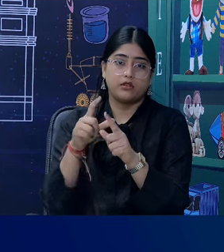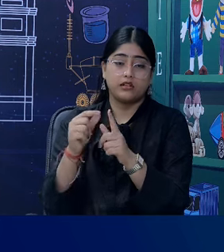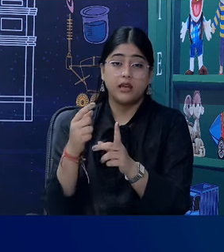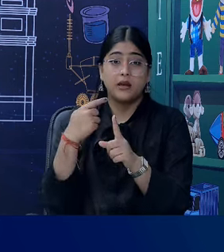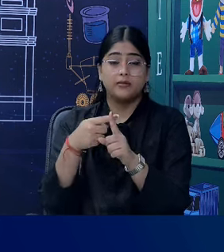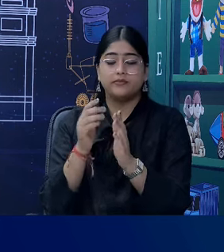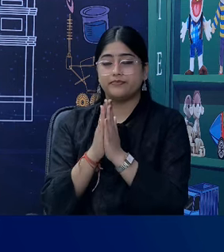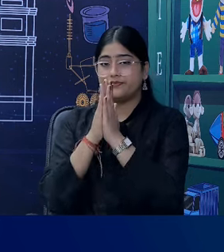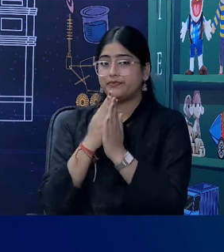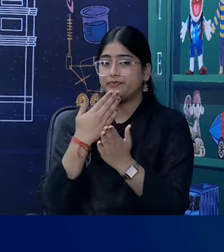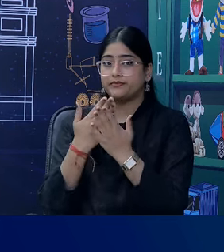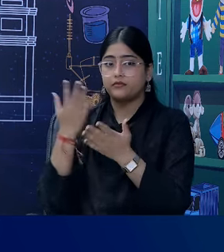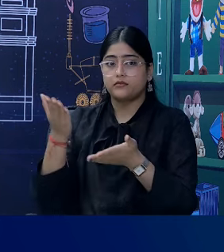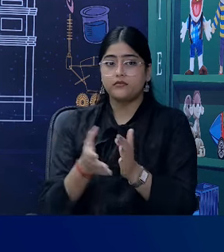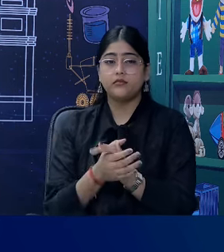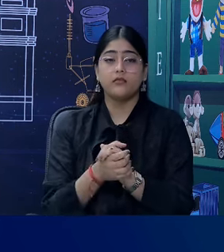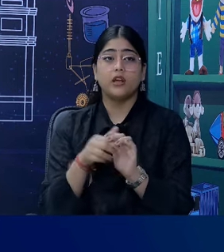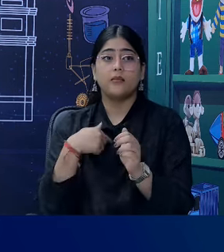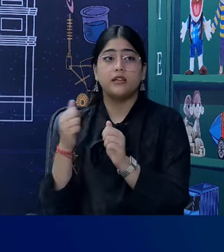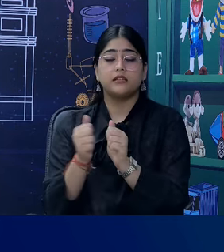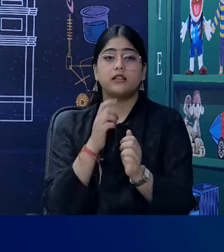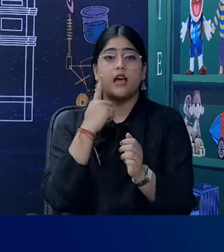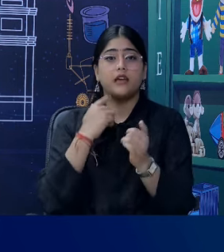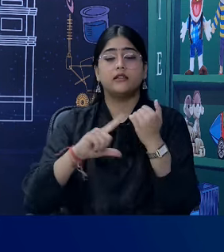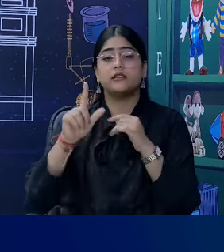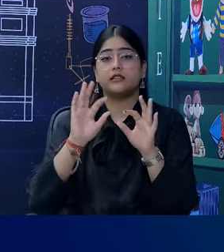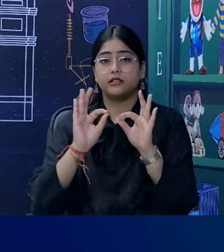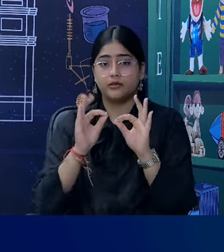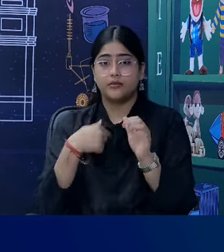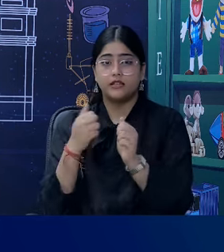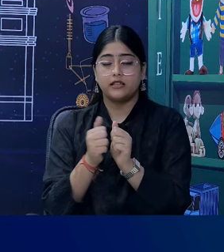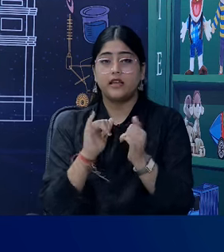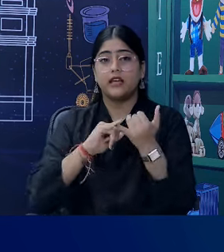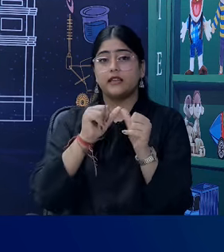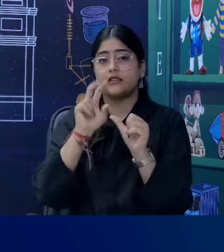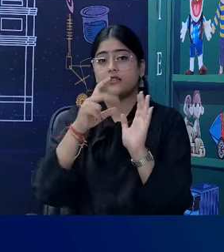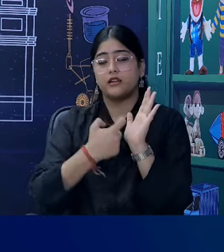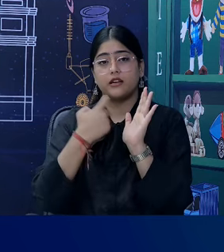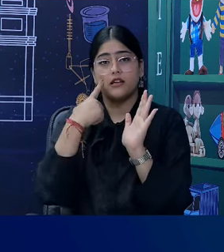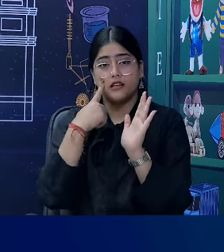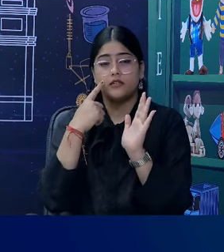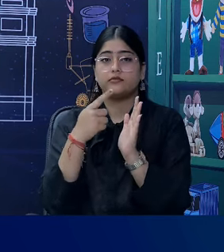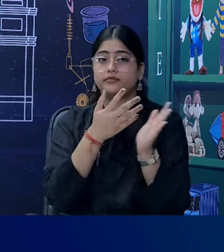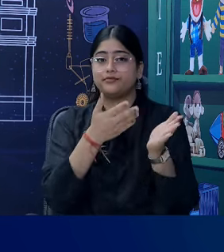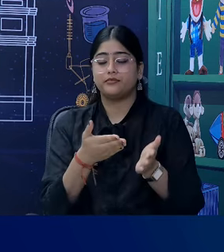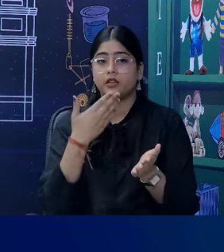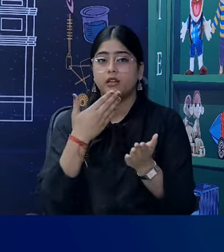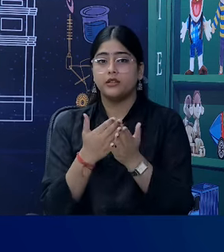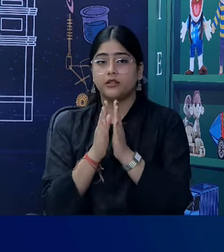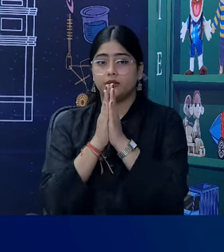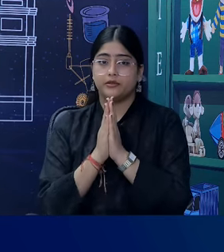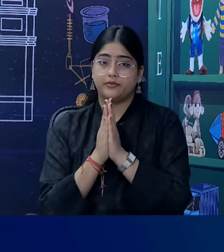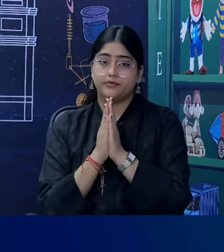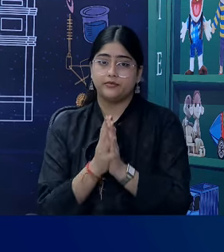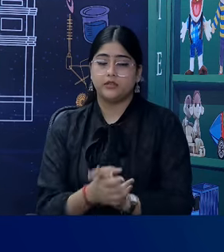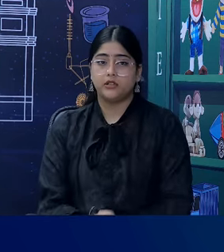रहता है हमारे साथ हमारी साइन लैंग्वेज इंटरप्रेटर सावरी रोहिला जी भी मौजूद हैं नमस्ते नमस्कार आपका भी बहुत-बहुत स्वागत